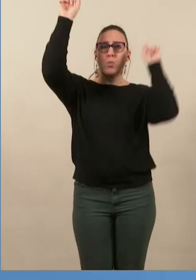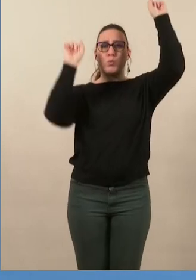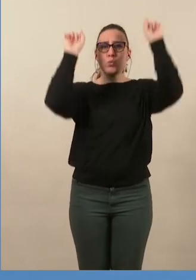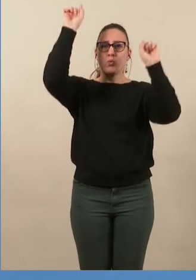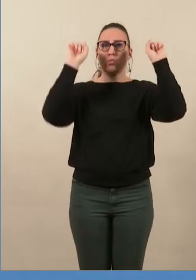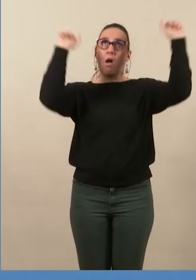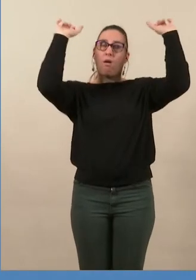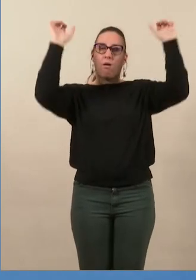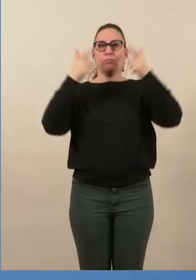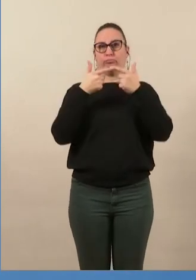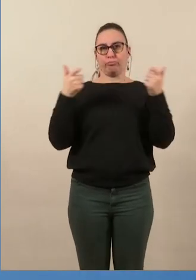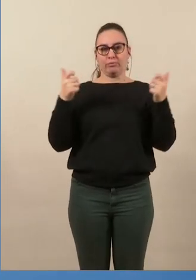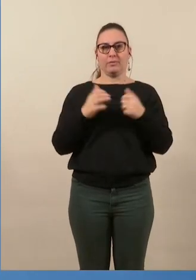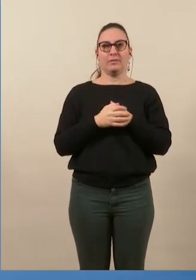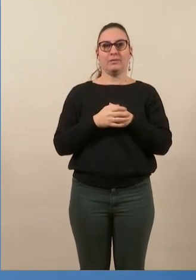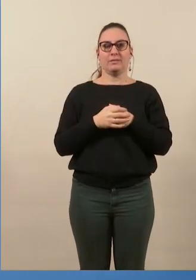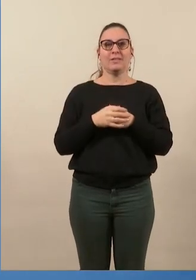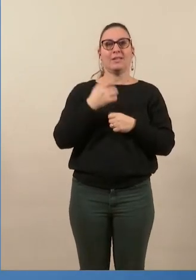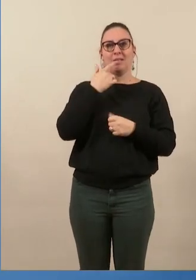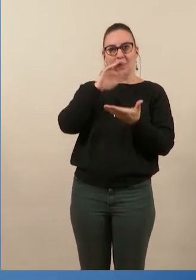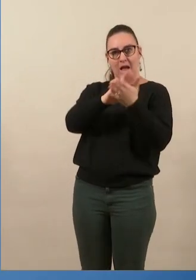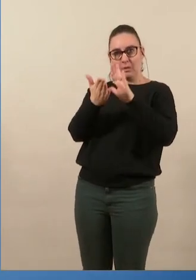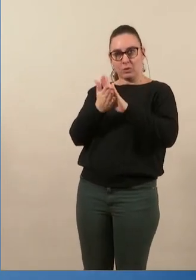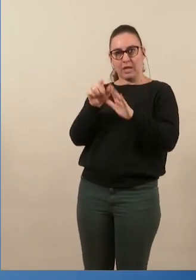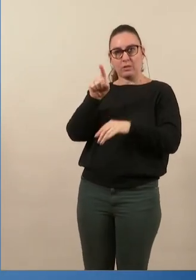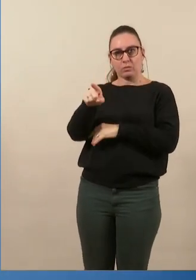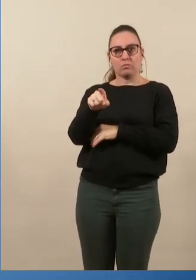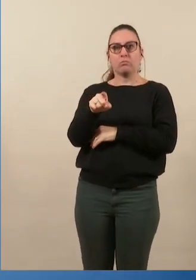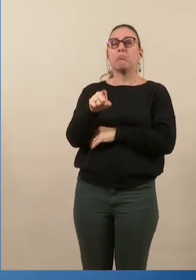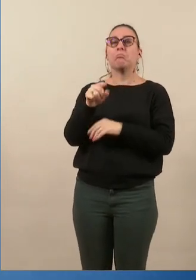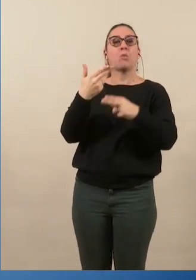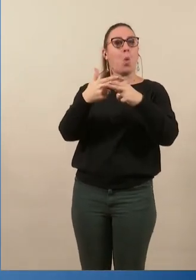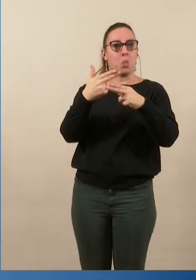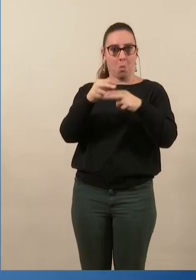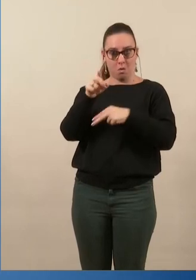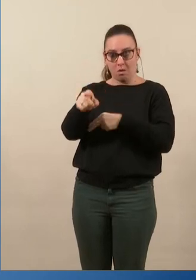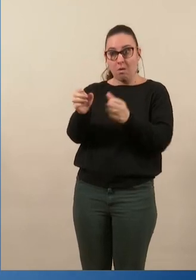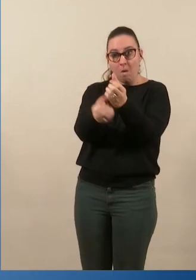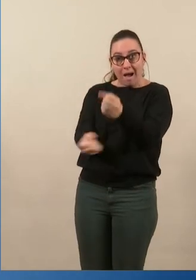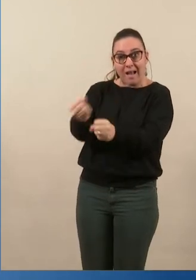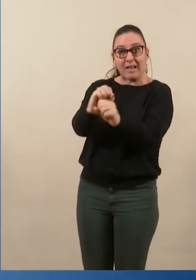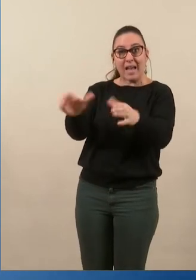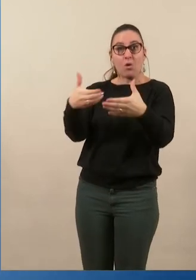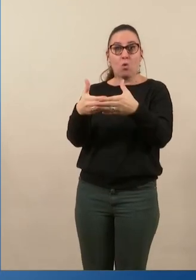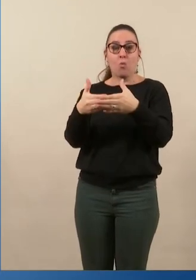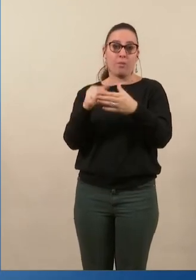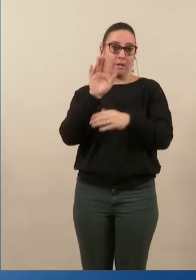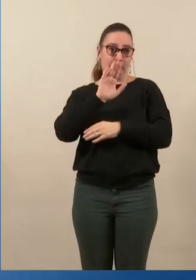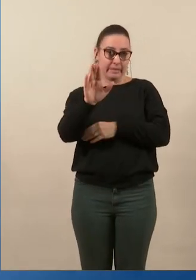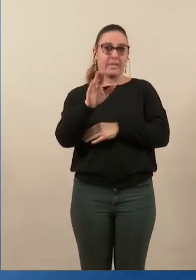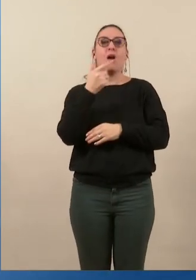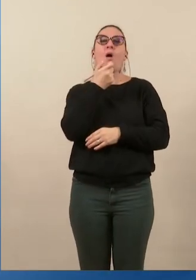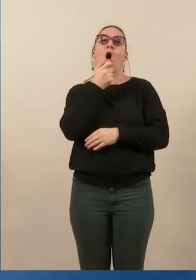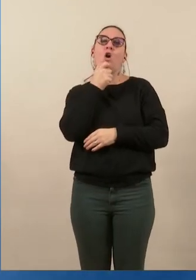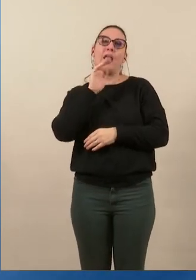euh favorisé l'association des santor parce qu'ils ont monté un groupe de cheerleading alors cheerleading pour